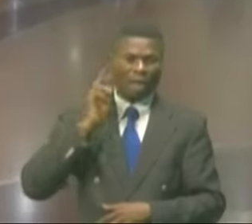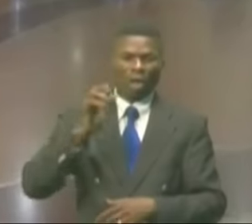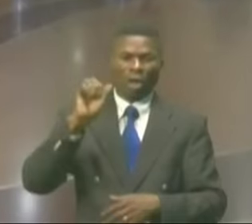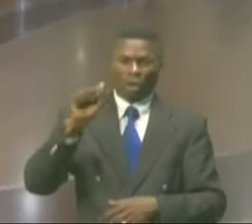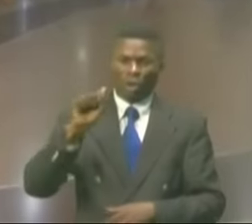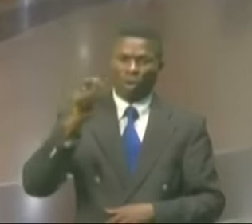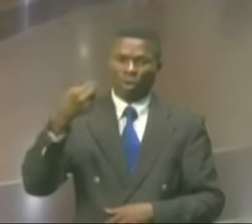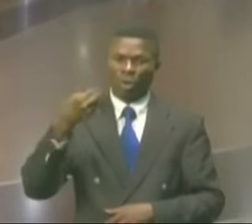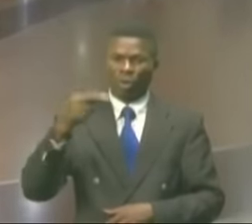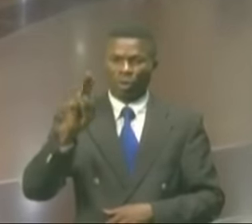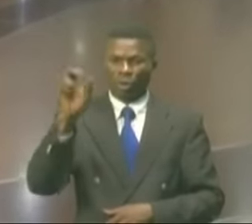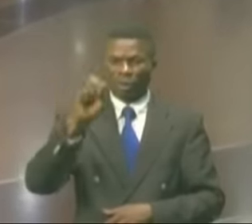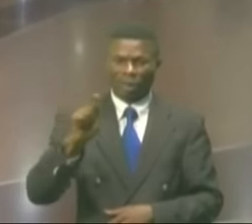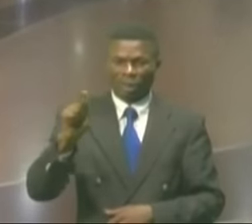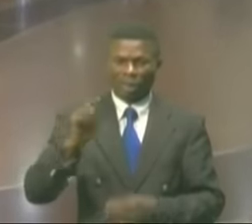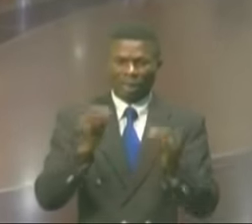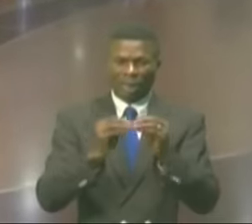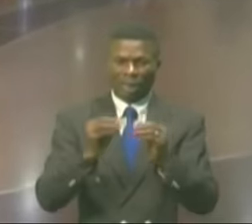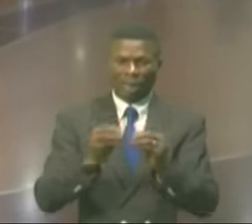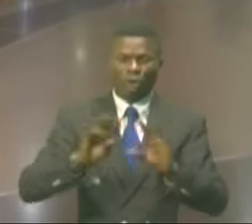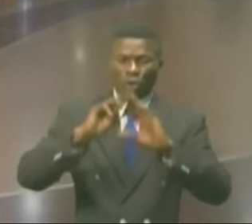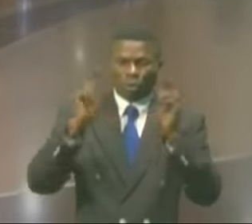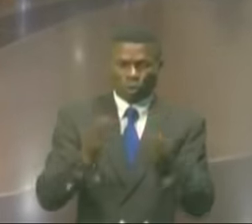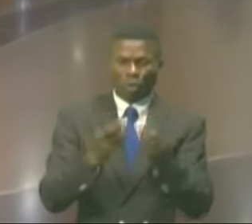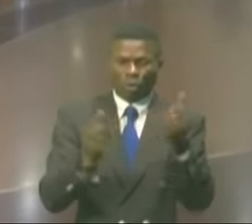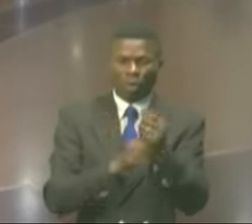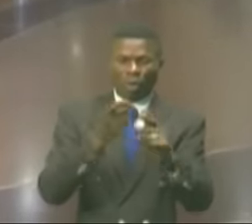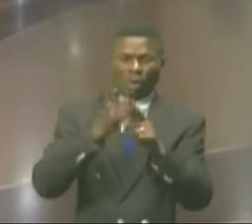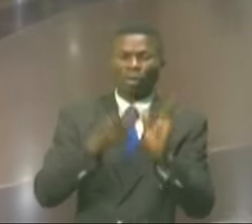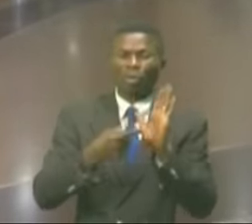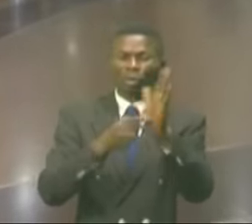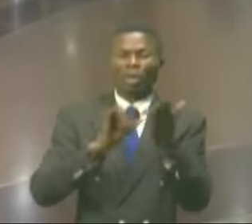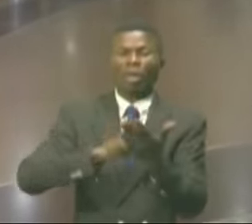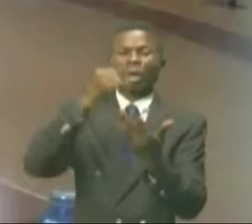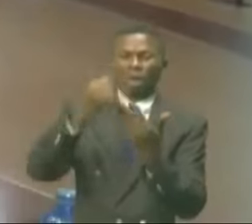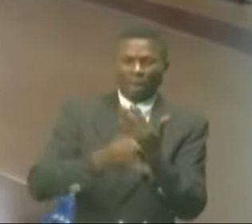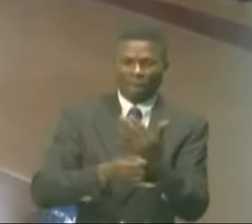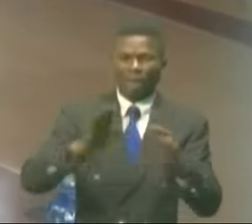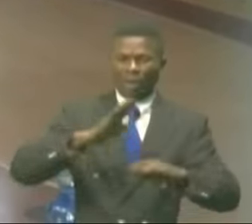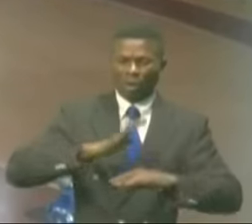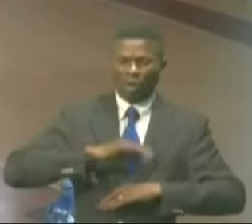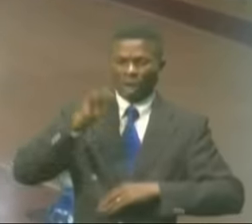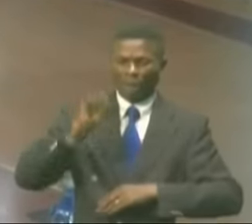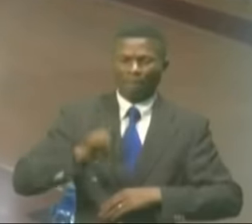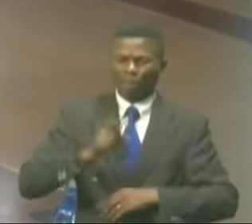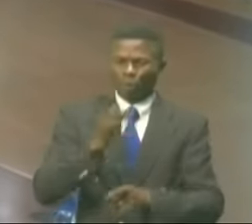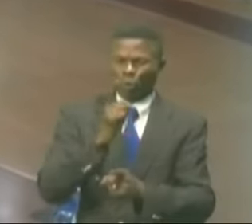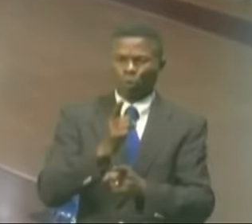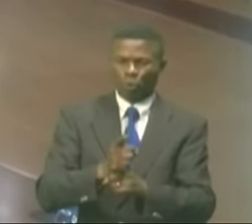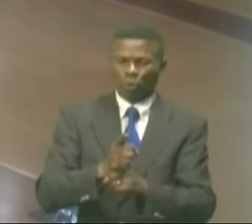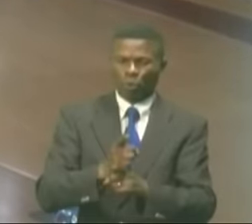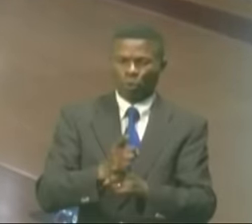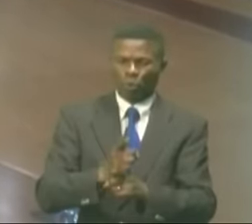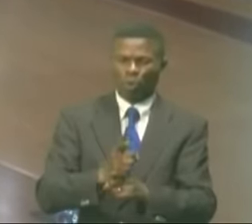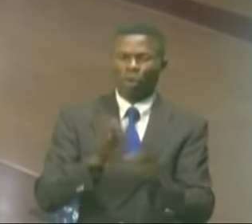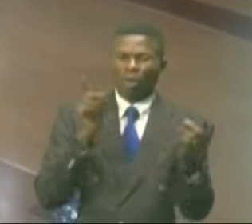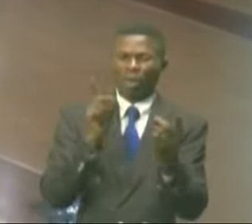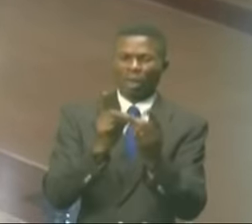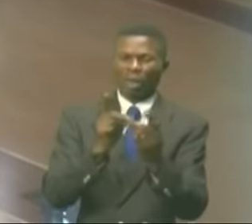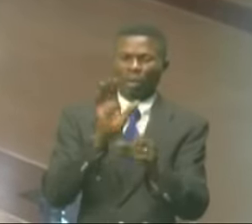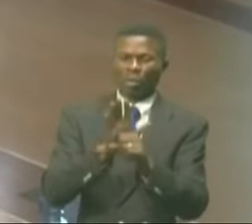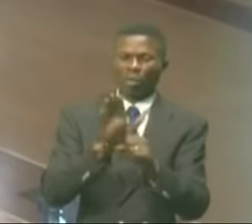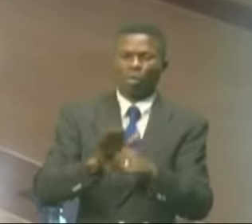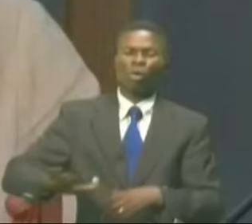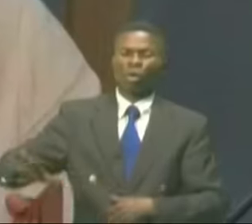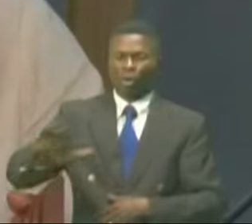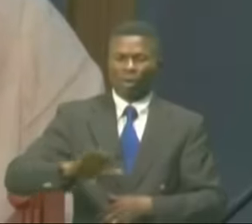réunion avec une délégation des COMESA venue lui présenter ses projets qui répond aux défis critiques auxquels sont confrontés de nombreux